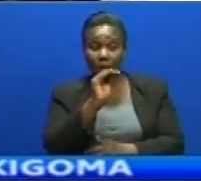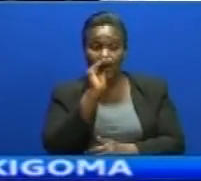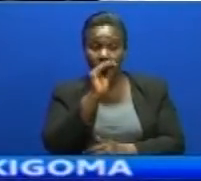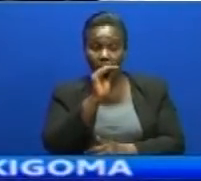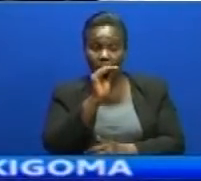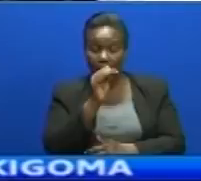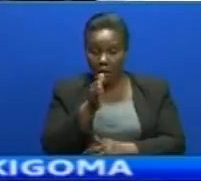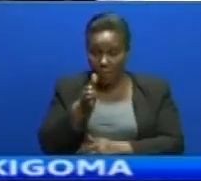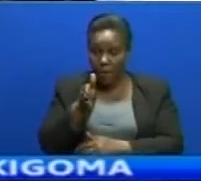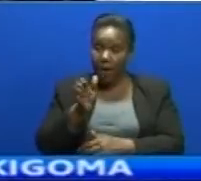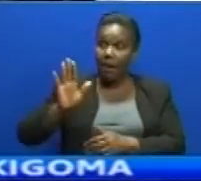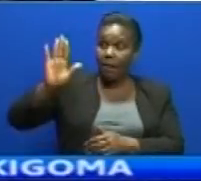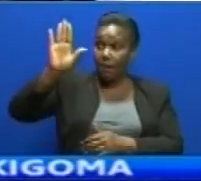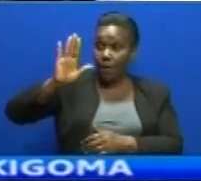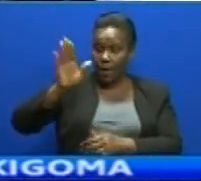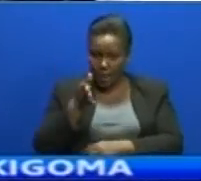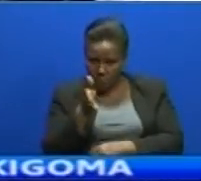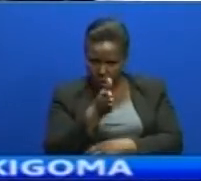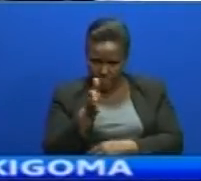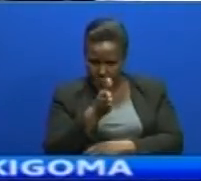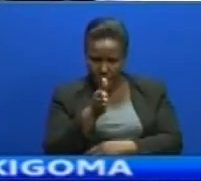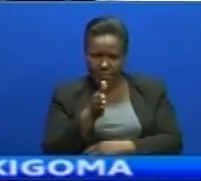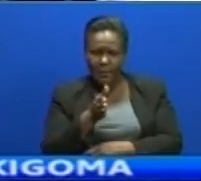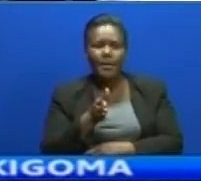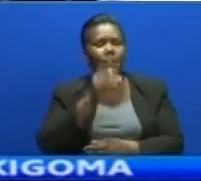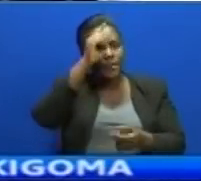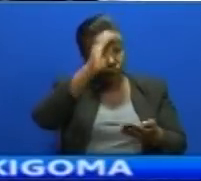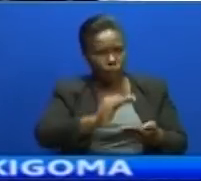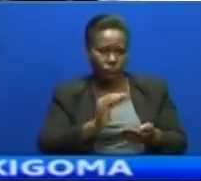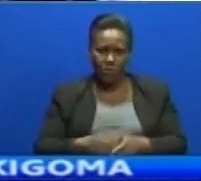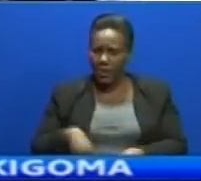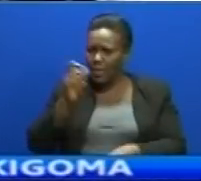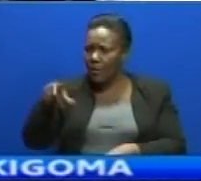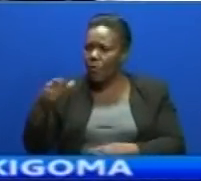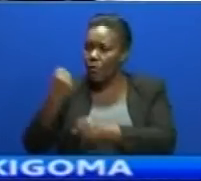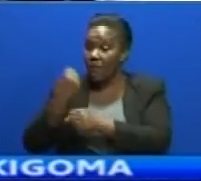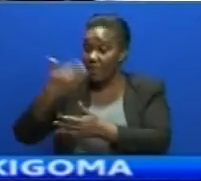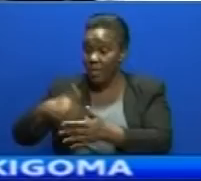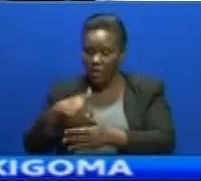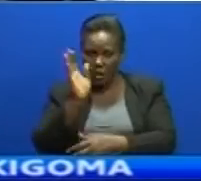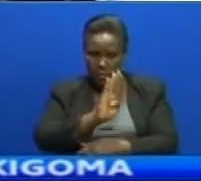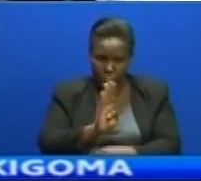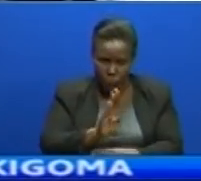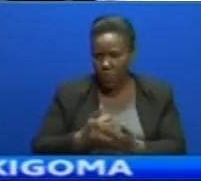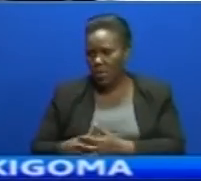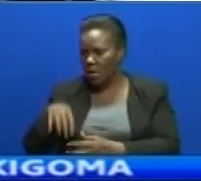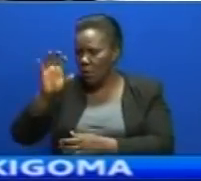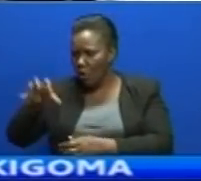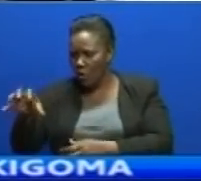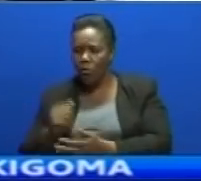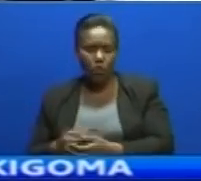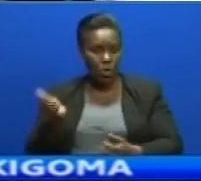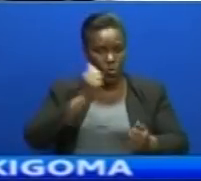iwe chini ili watu waweze kufanya biashara kirahisi. Wafanya biashara wa Burundi, wa DRC pia na wa